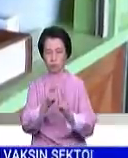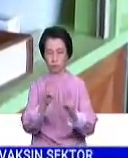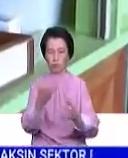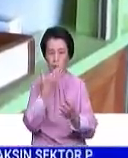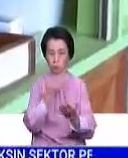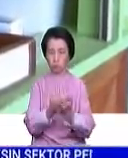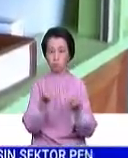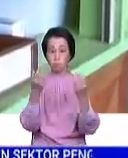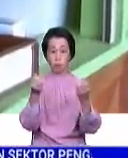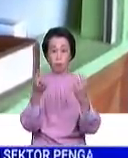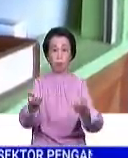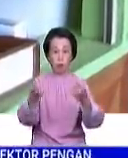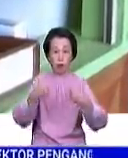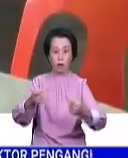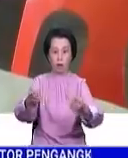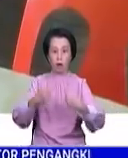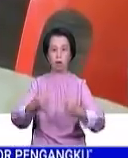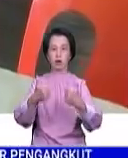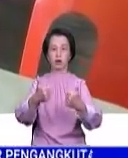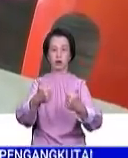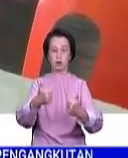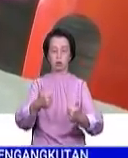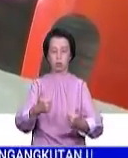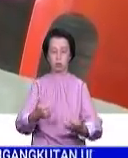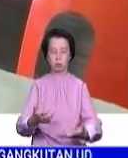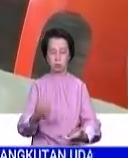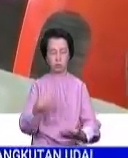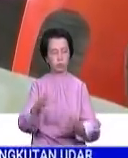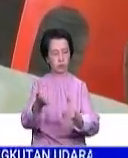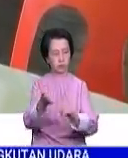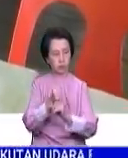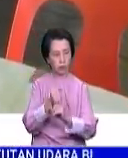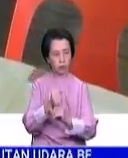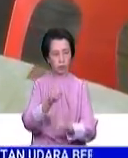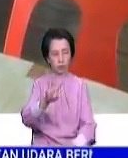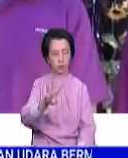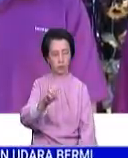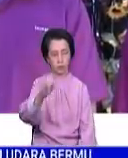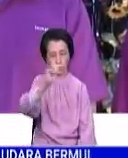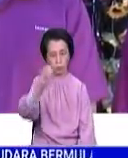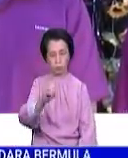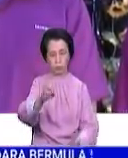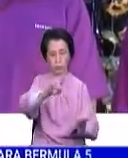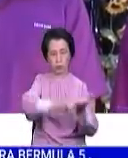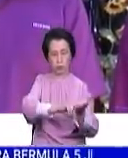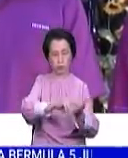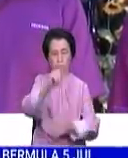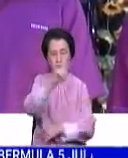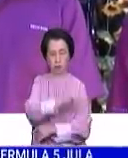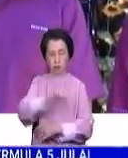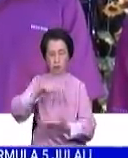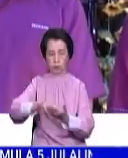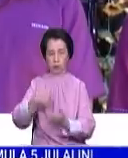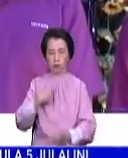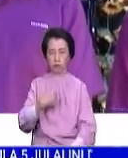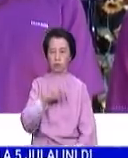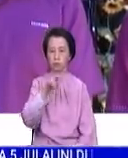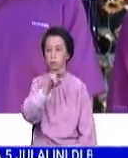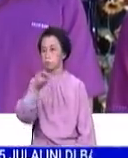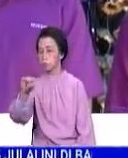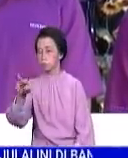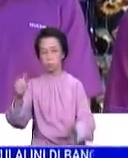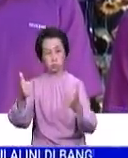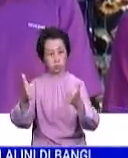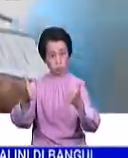tidak dijangka dan setakat ini telah pun mencapai 400 lebih didaftarlah. Dan hari ini juga kita nampak